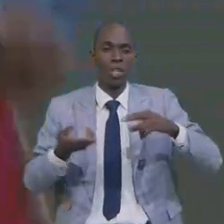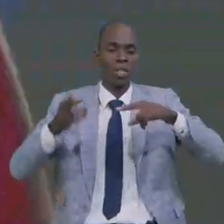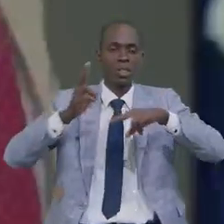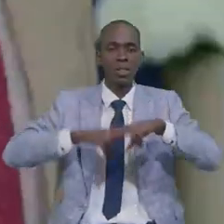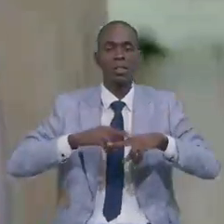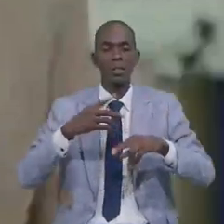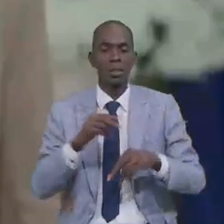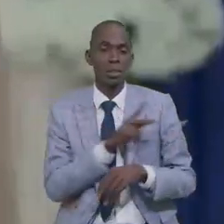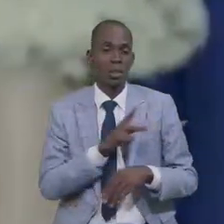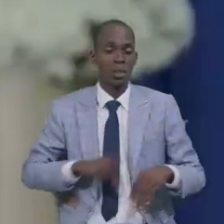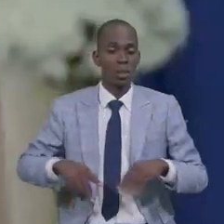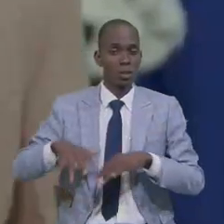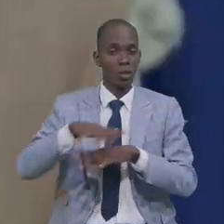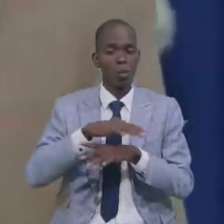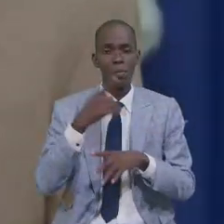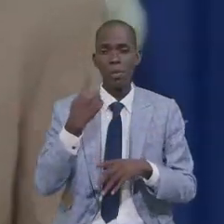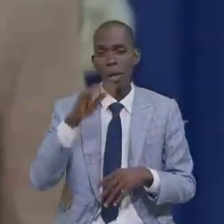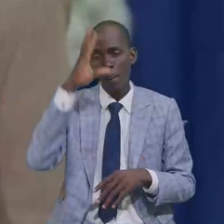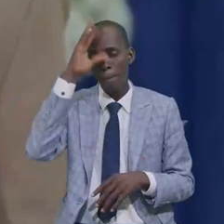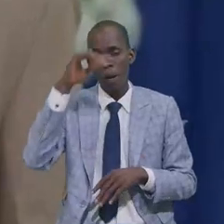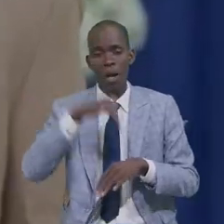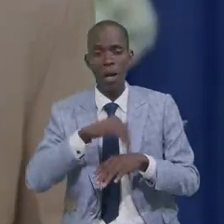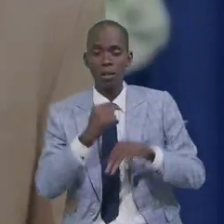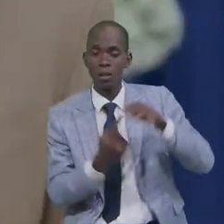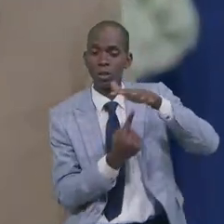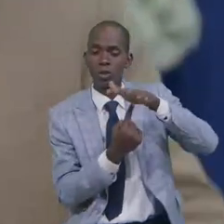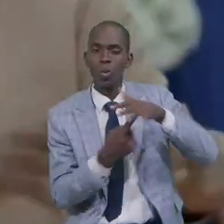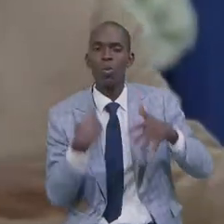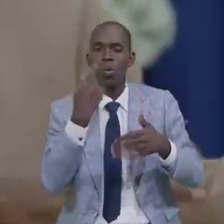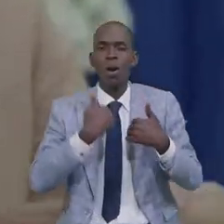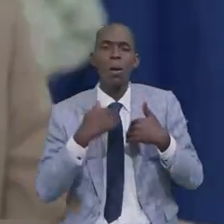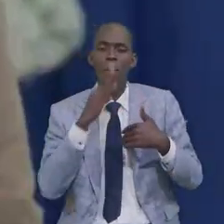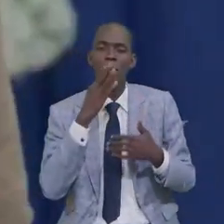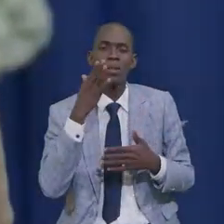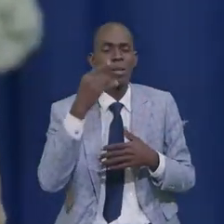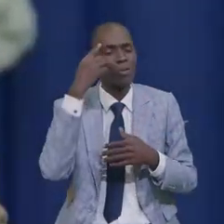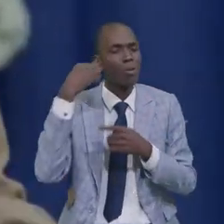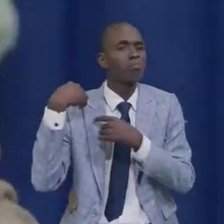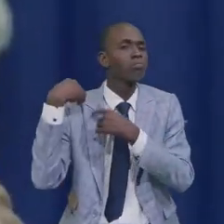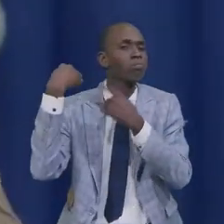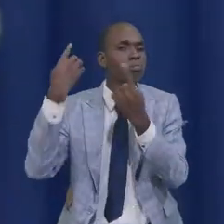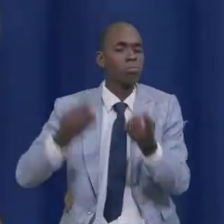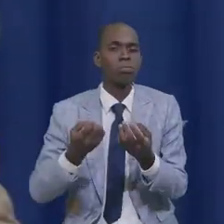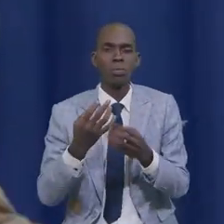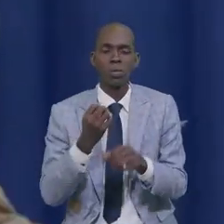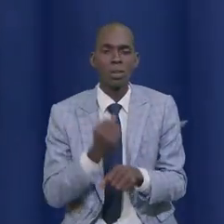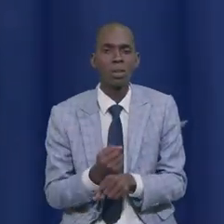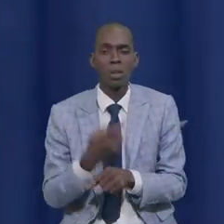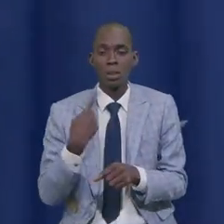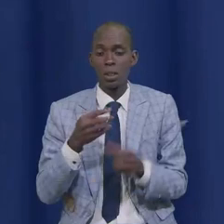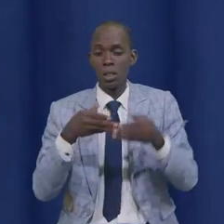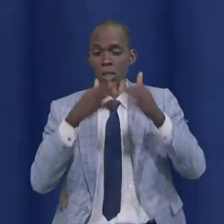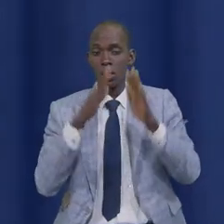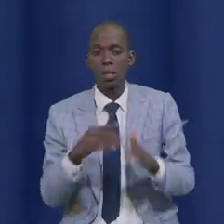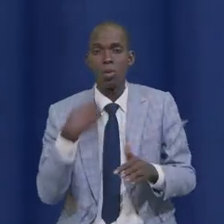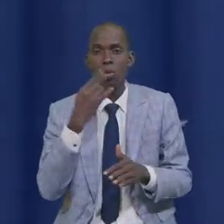élargir et fasse croître le royaume, l'homme qui est en tête, qui est là il y a longtemps, le dirigeant,